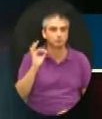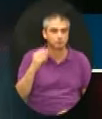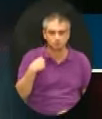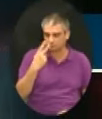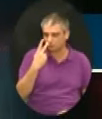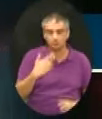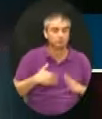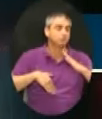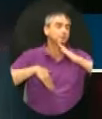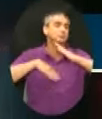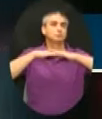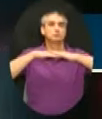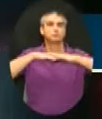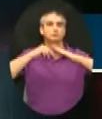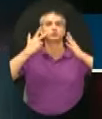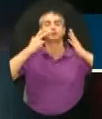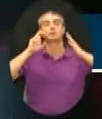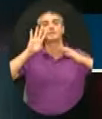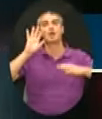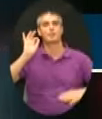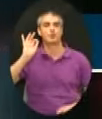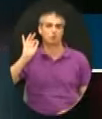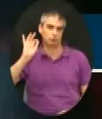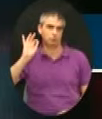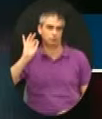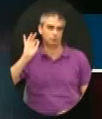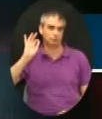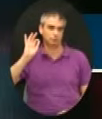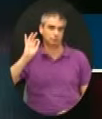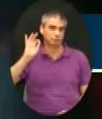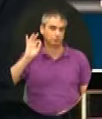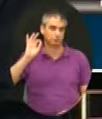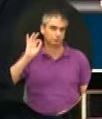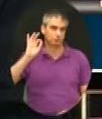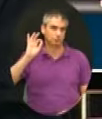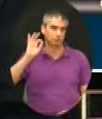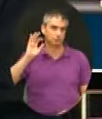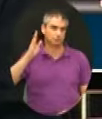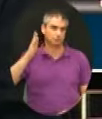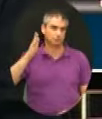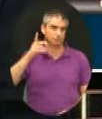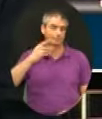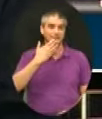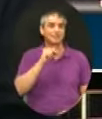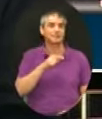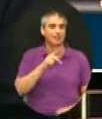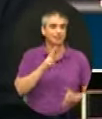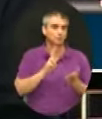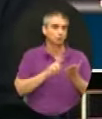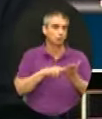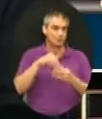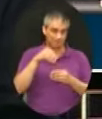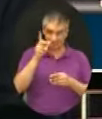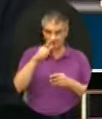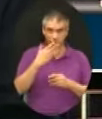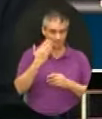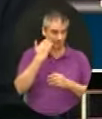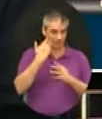רואים מקסימום 84% של הישראלים, בעלי זכות הבחירה בישראל.